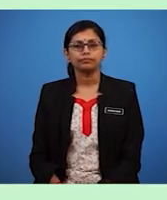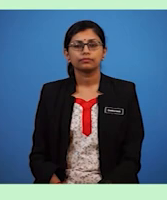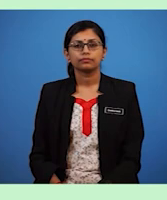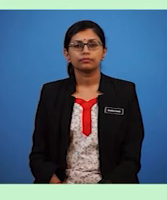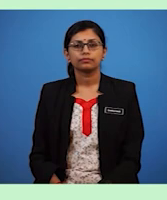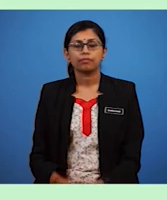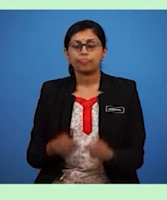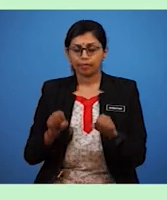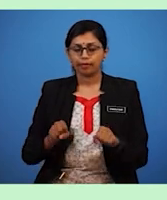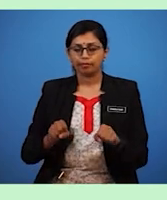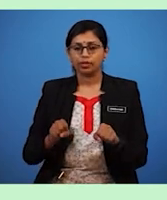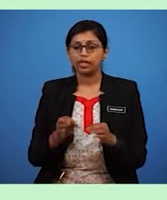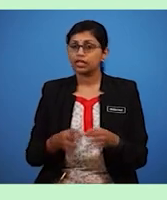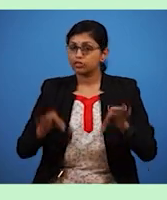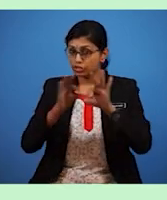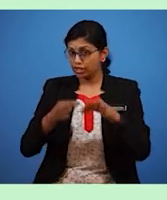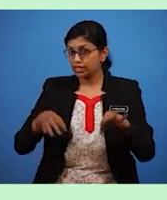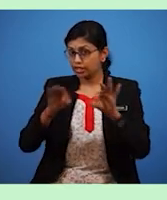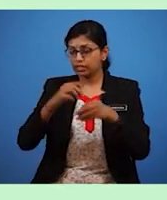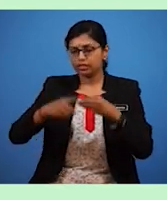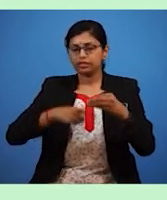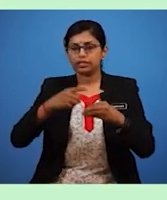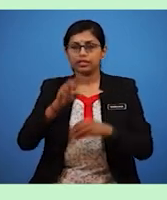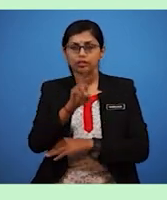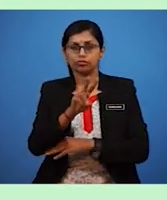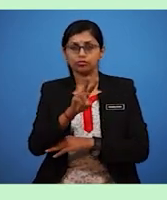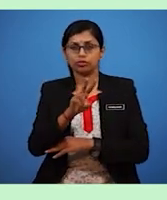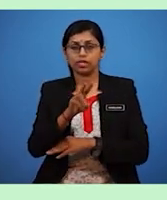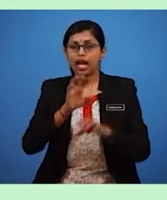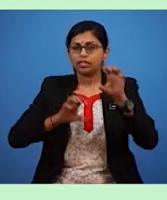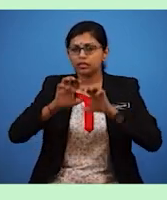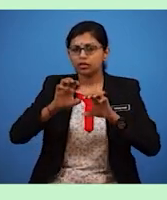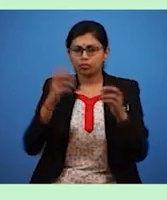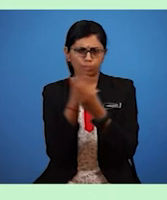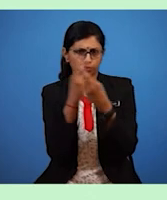peristiwa dua ekor anjing yang berebut tulang itu?